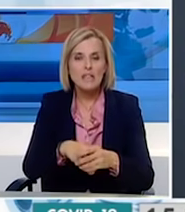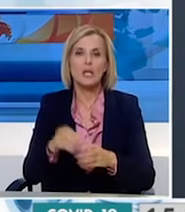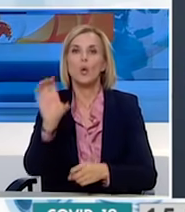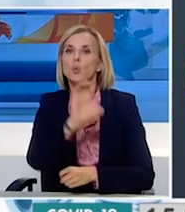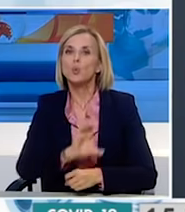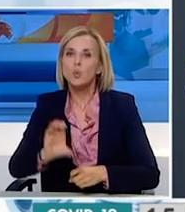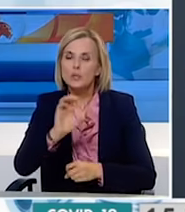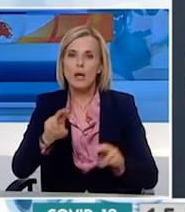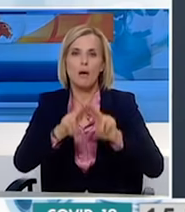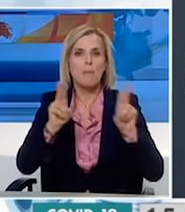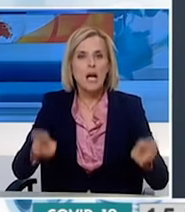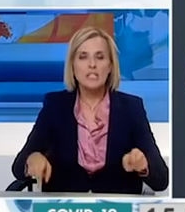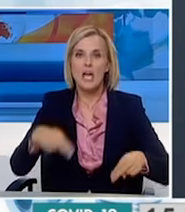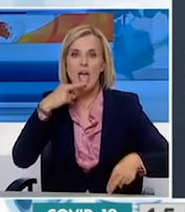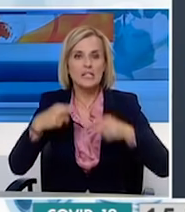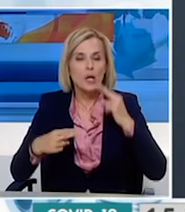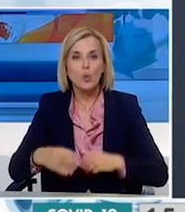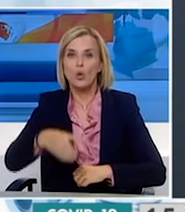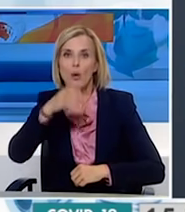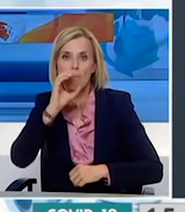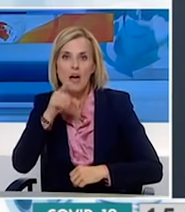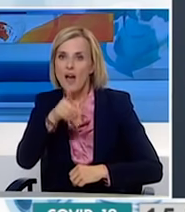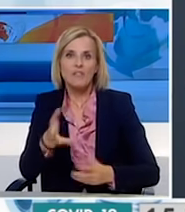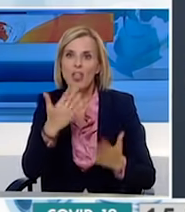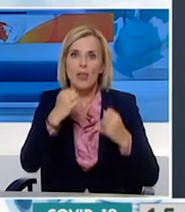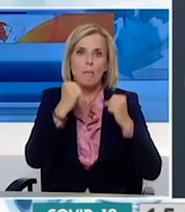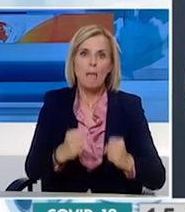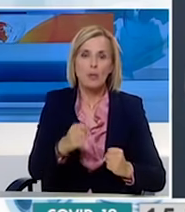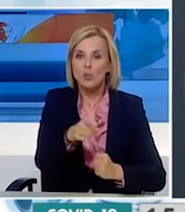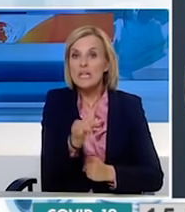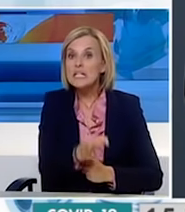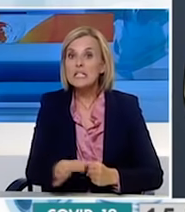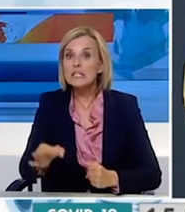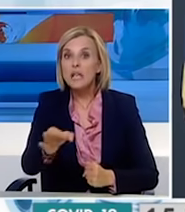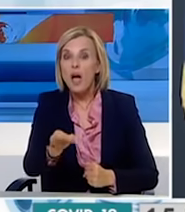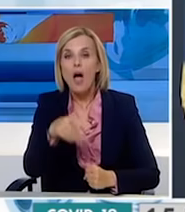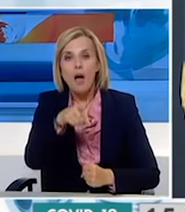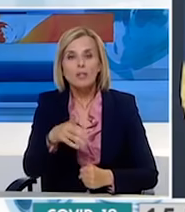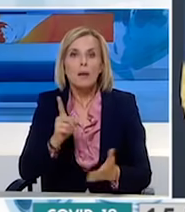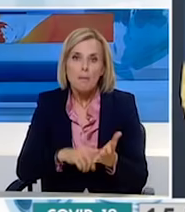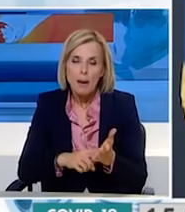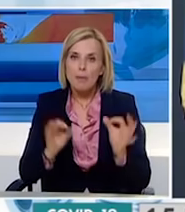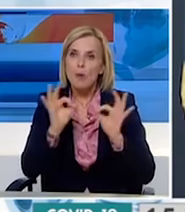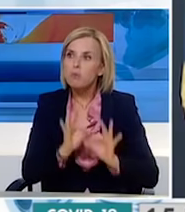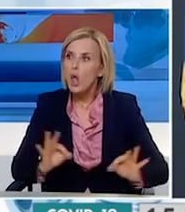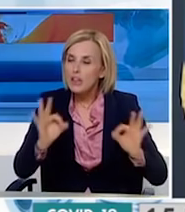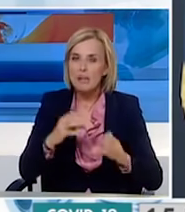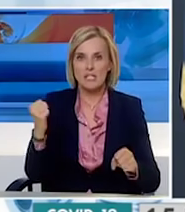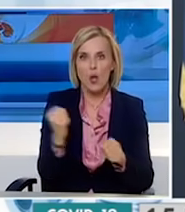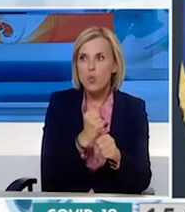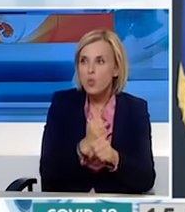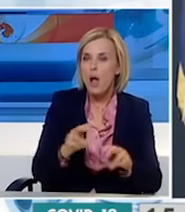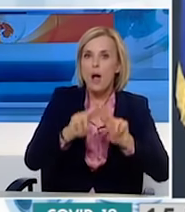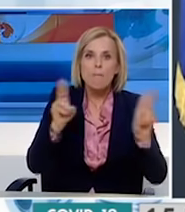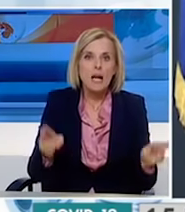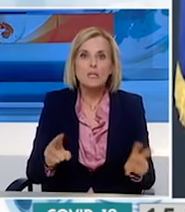τουριστικές επιχειρήσεις ή καταλήμματα, οι οποίοι δεν είναι μόνιμοι κάτοικοι των νησιών. Αυτοί οι άνθρωποι θέλουν να προετοιμάσουν τις επιχειρήσεις τους. Πώς και πότε